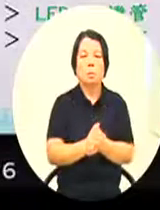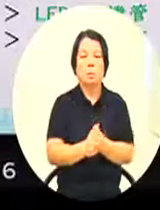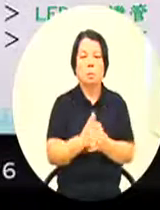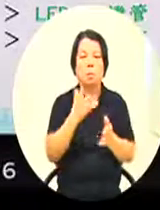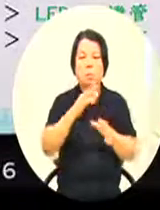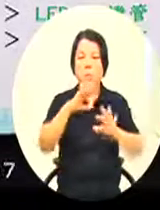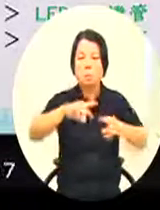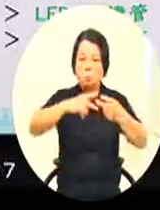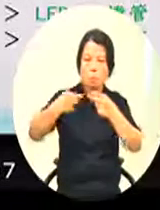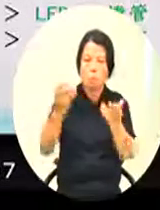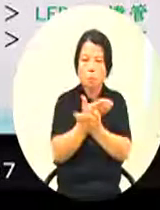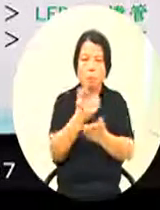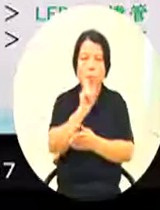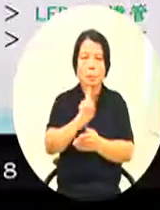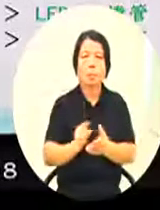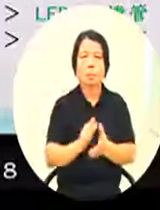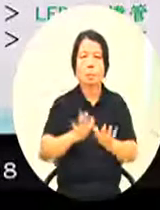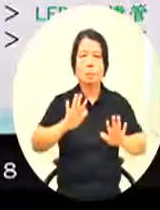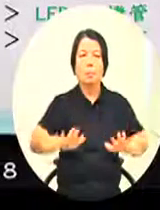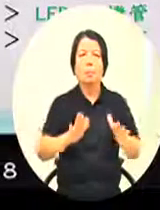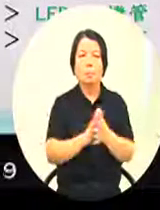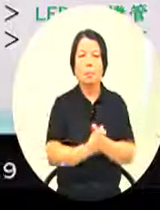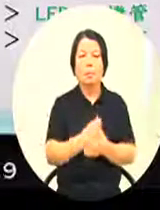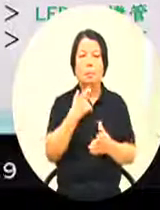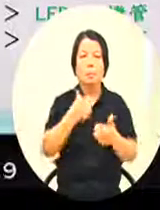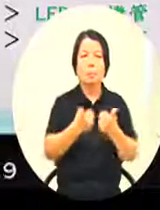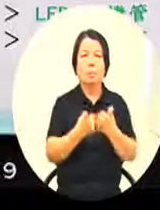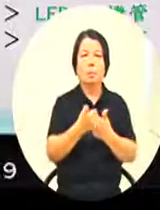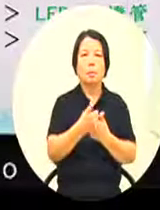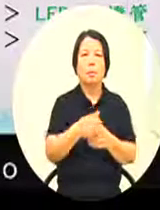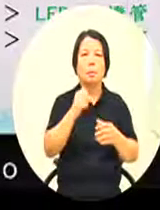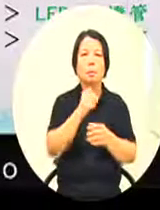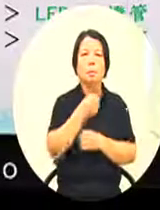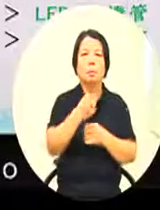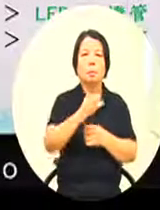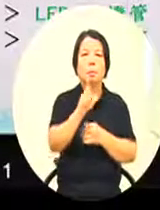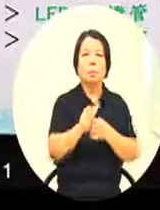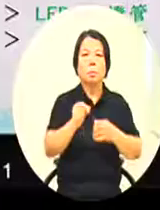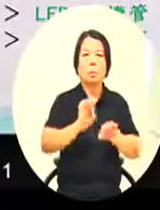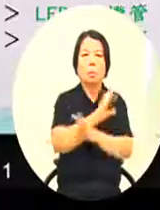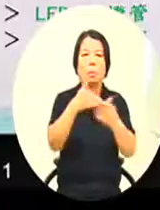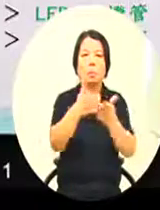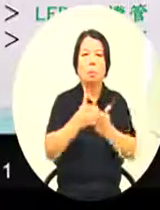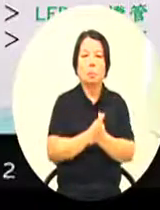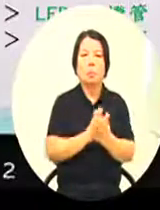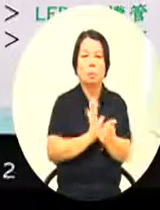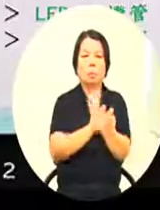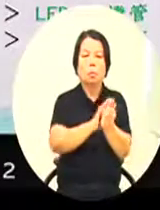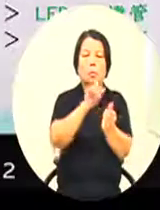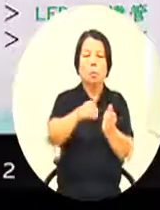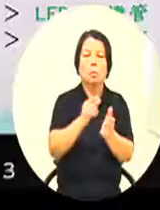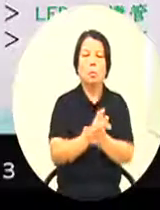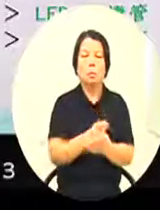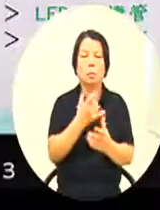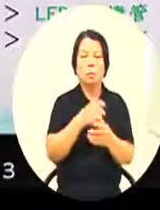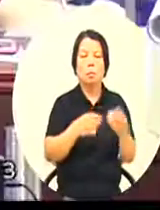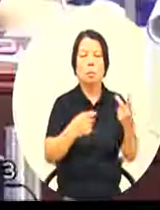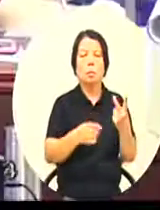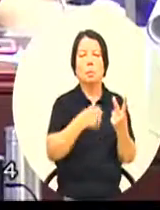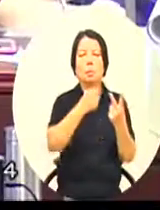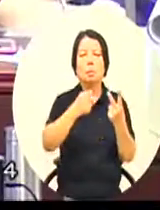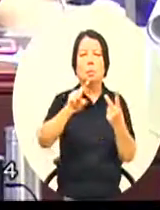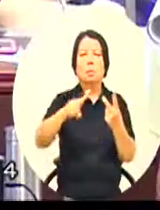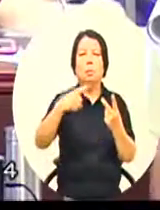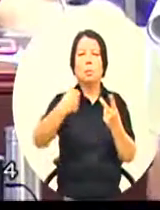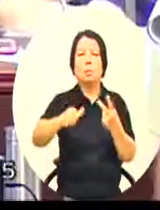妥当的。以这个目前来讲啊，日月光它这个捐什么，为了推动节能减碳，他在2015年开始